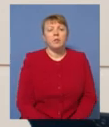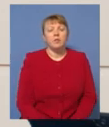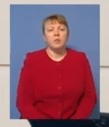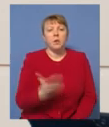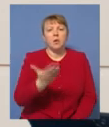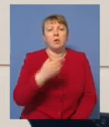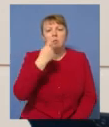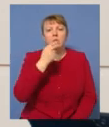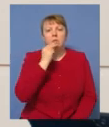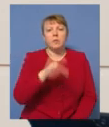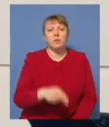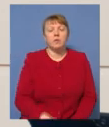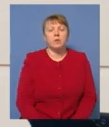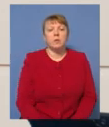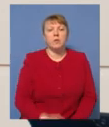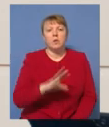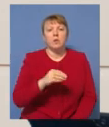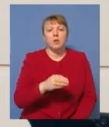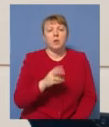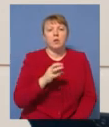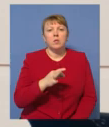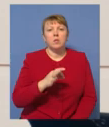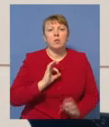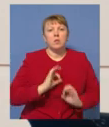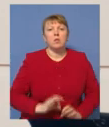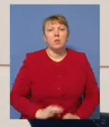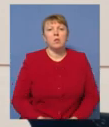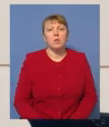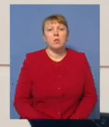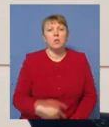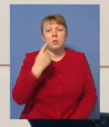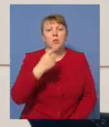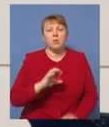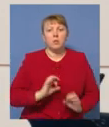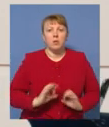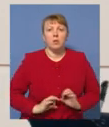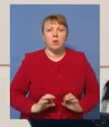признают лицо подозреваемого, то есть полностью дело в производстве прокурора. Орган уголовного